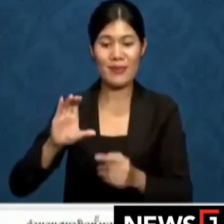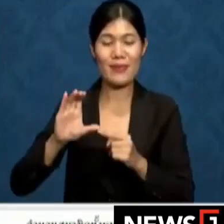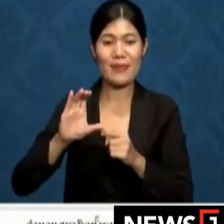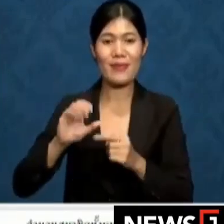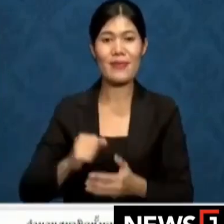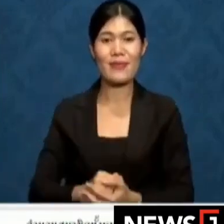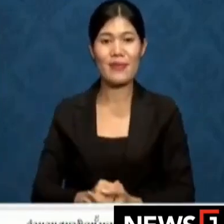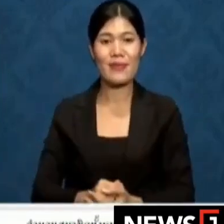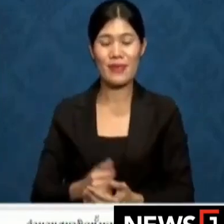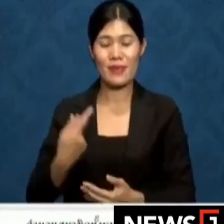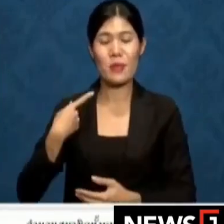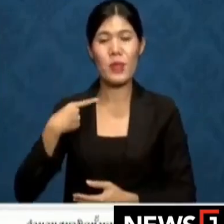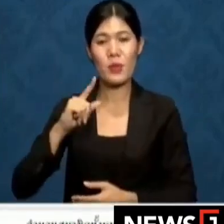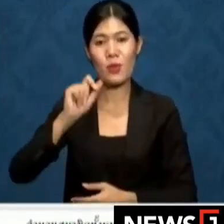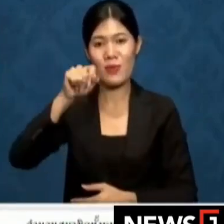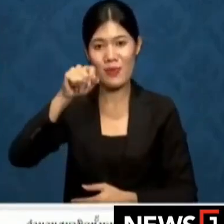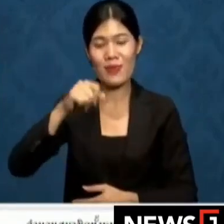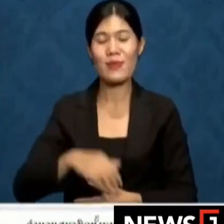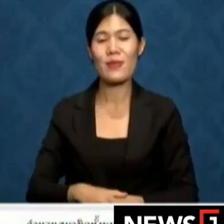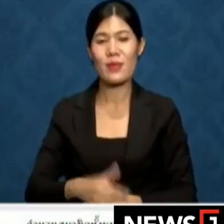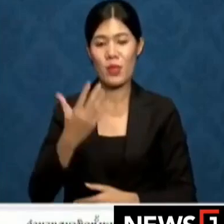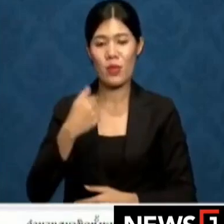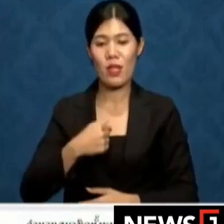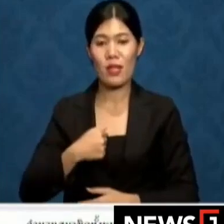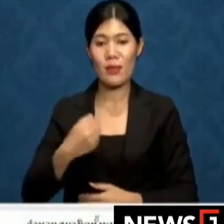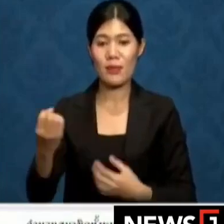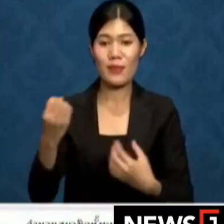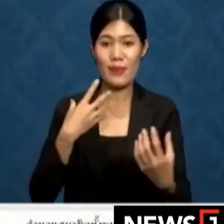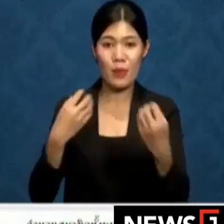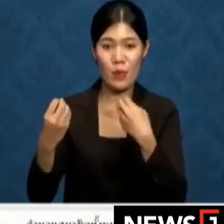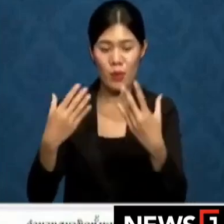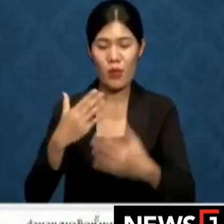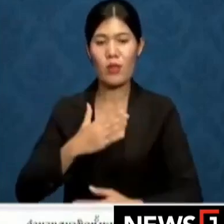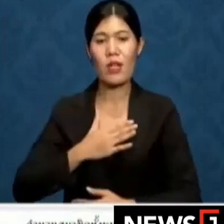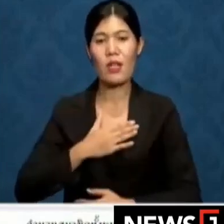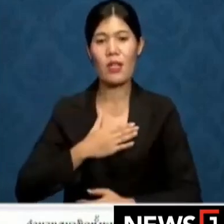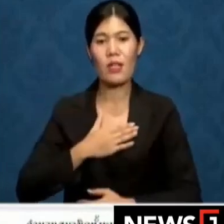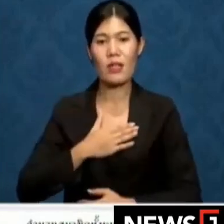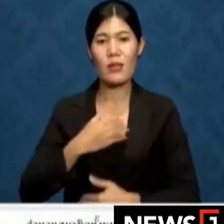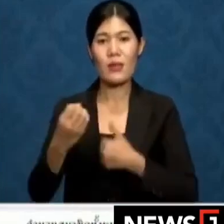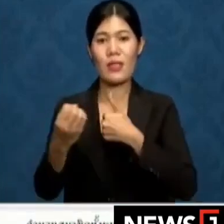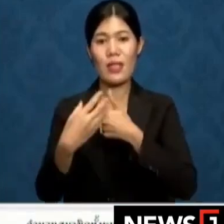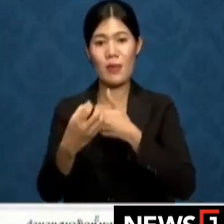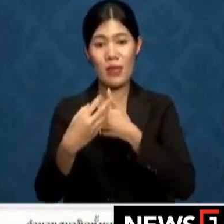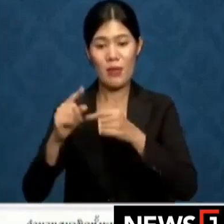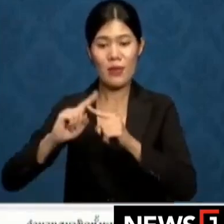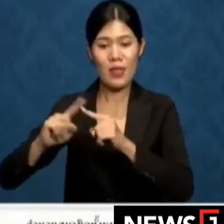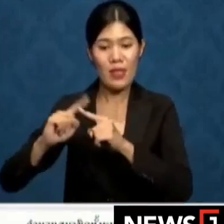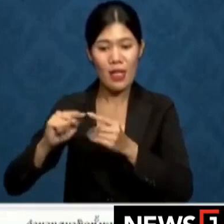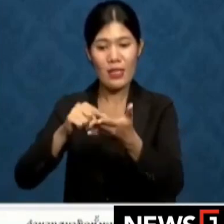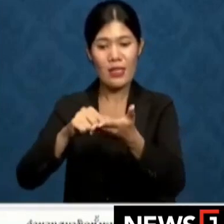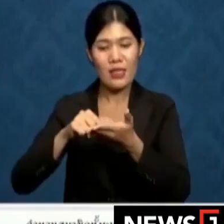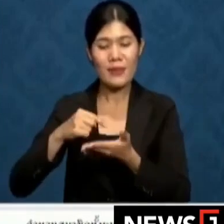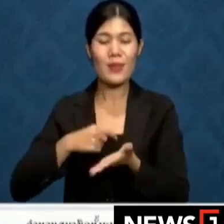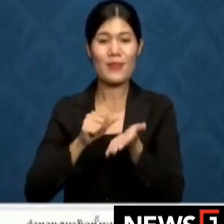กระตุ้นเศรษฐกิจก็อยู่ในระดับที่รัฐบาลนั้นได้นำเสนอในช่วงของการเลือกตั้งนั่นคือสิ่งที่เราเห็น